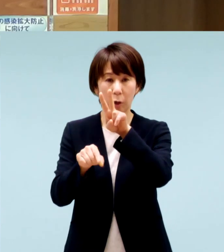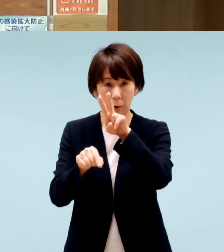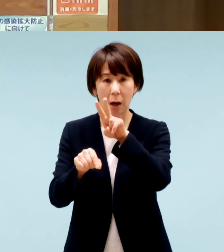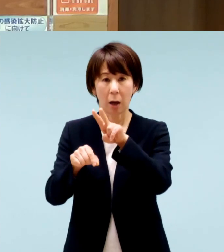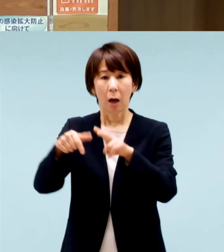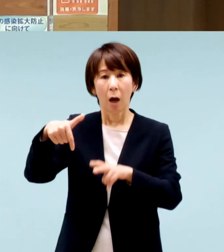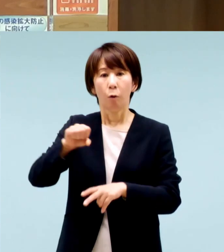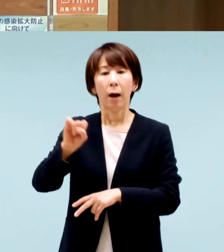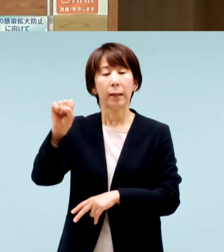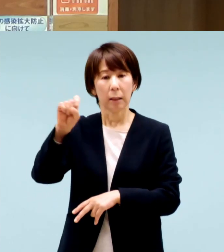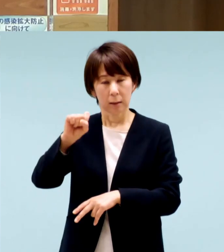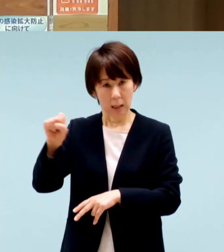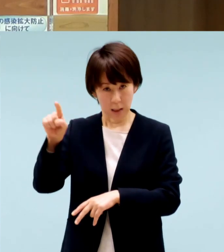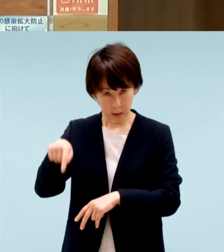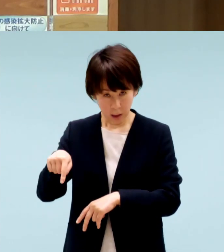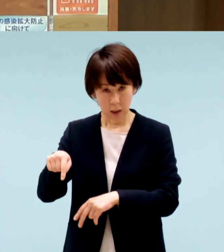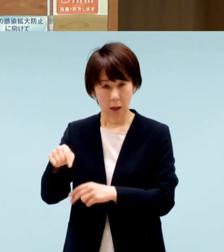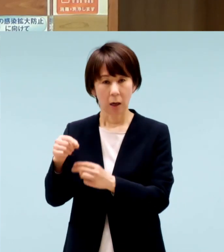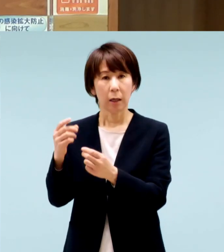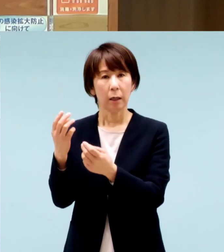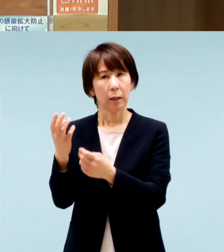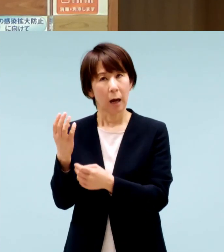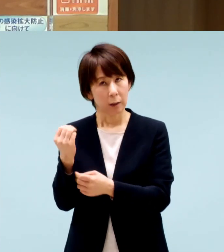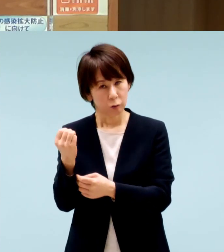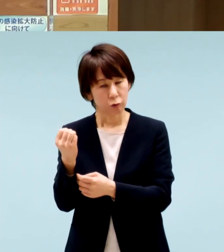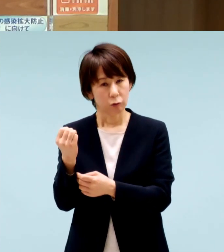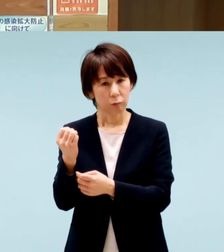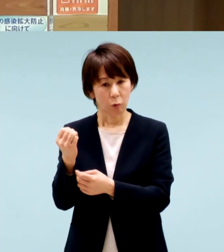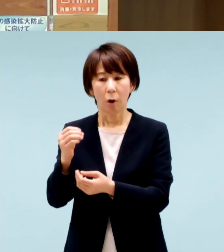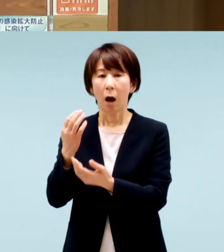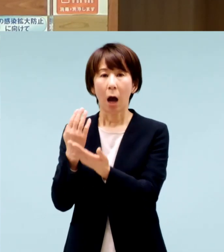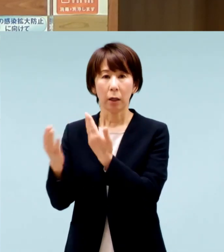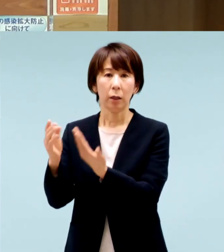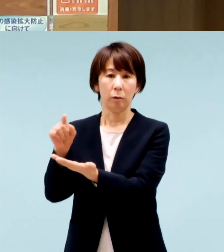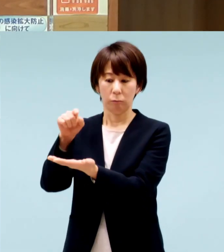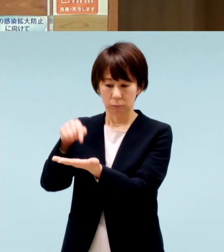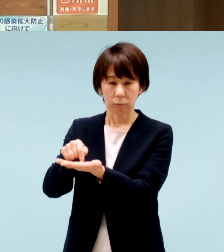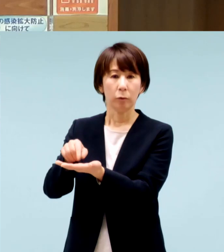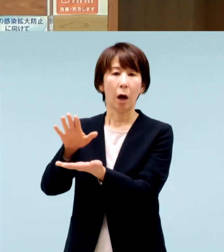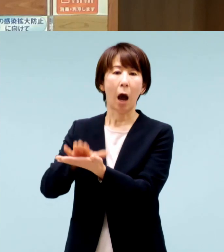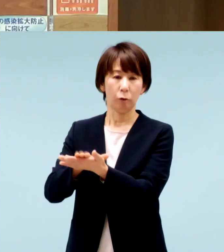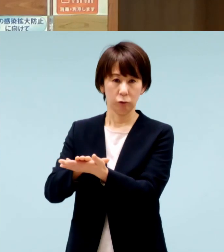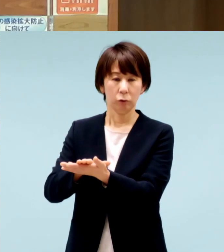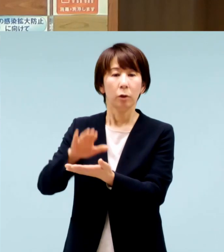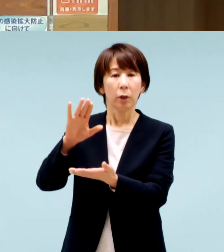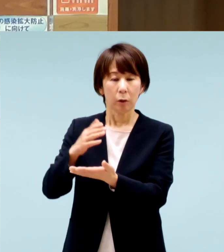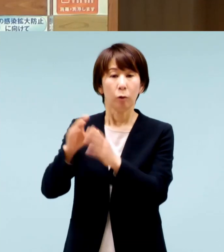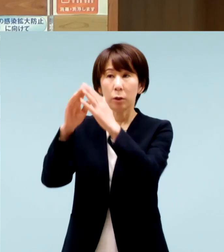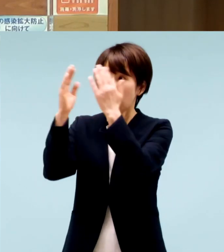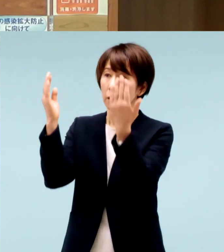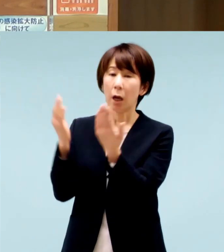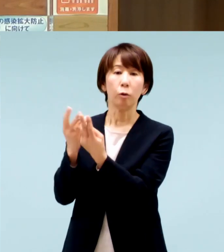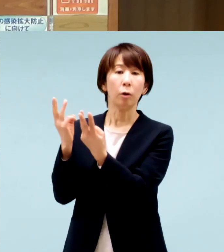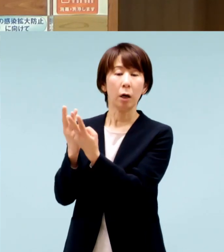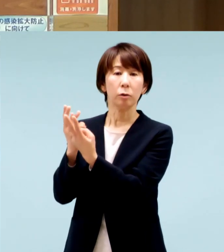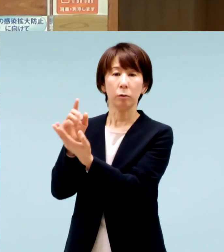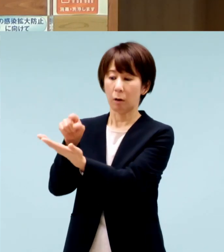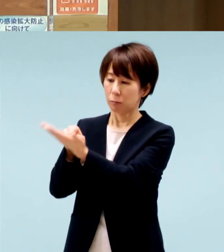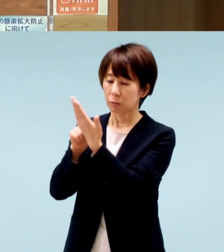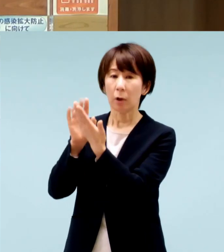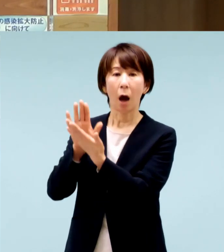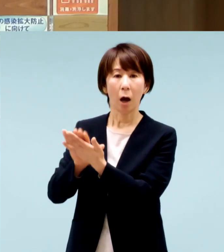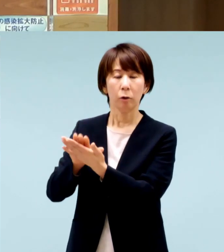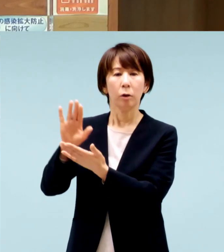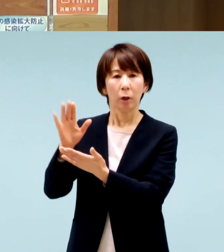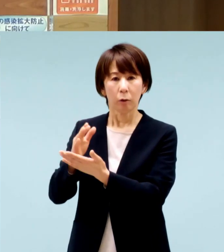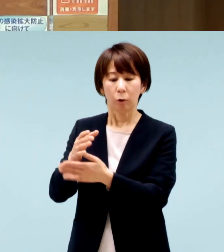まあ、全体の量はある程度示されても、それがどういう供給スケジュールで各都道府県単位に入ってくるのか、まあ、